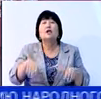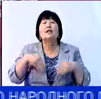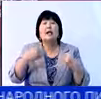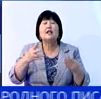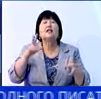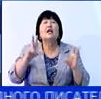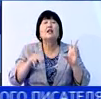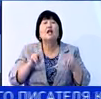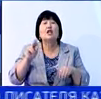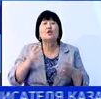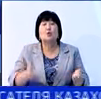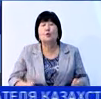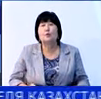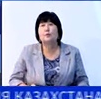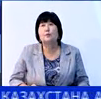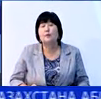надежду.